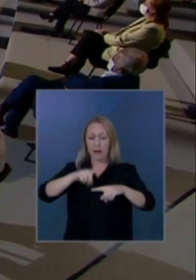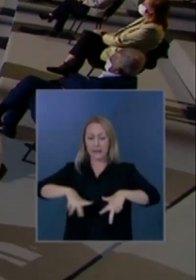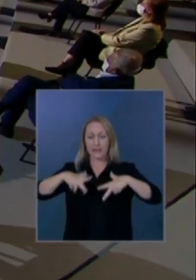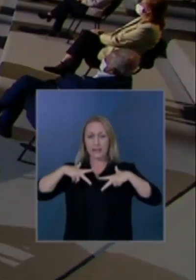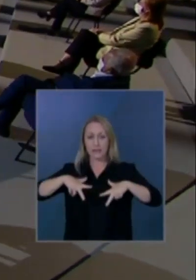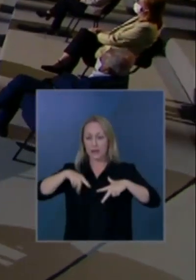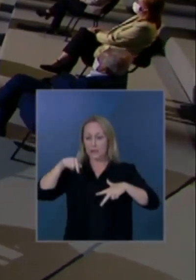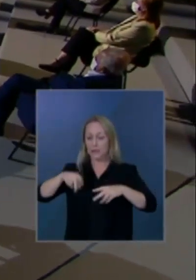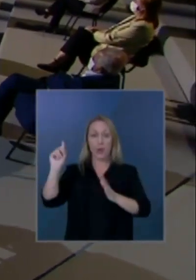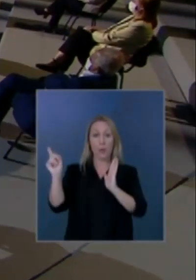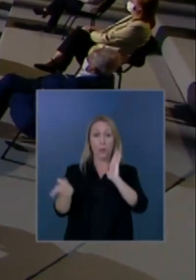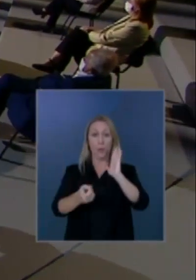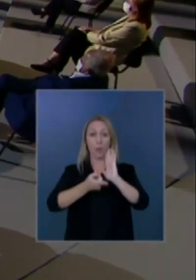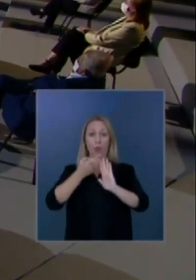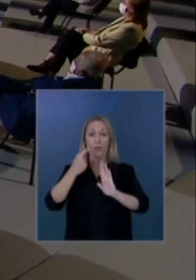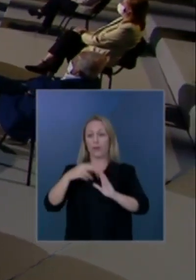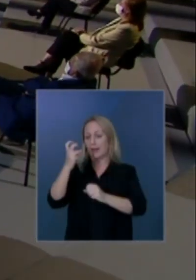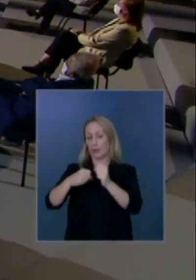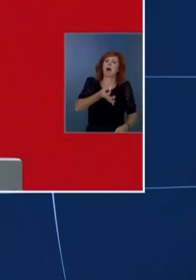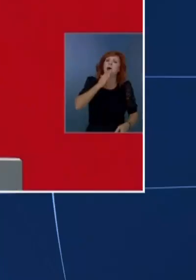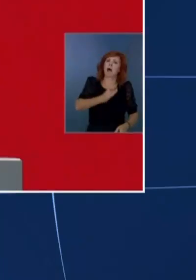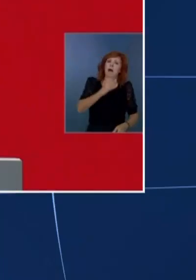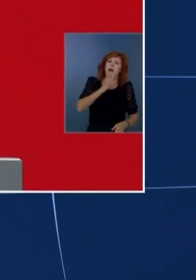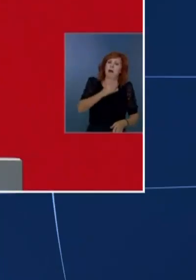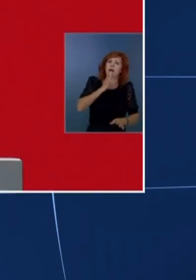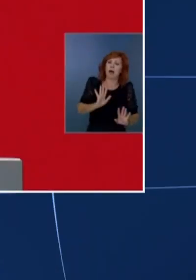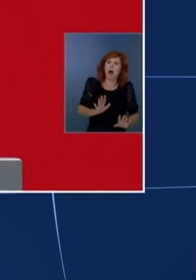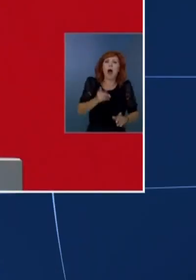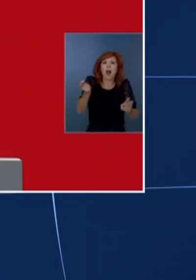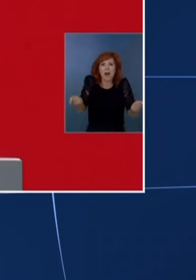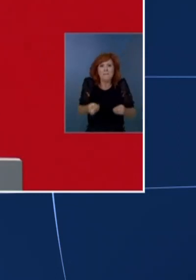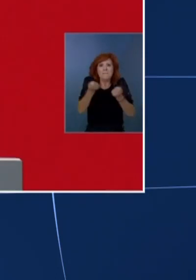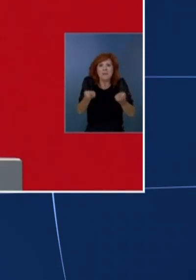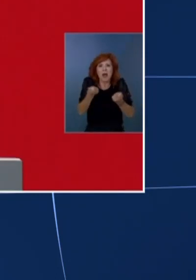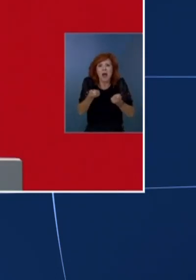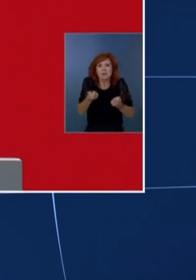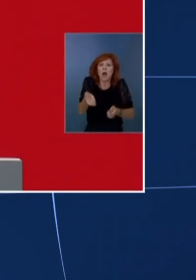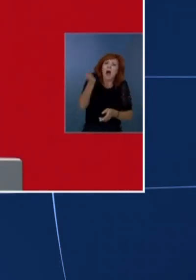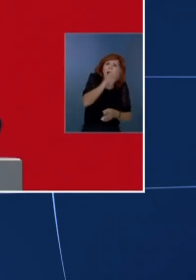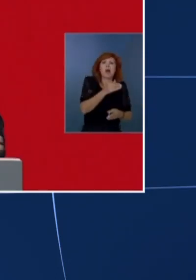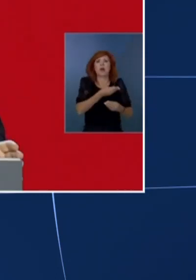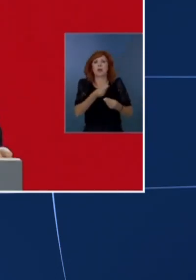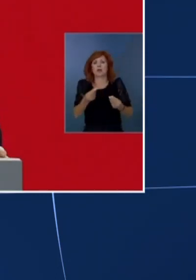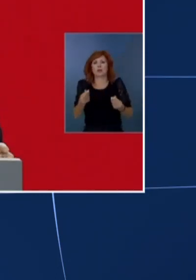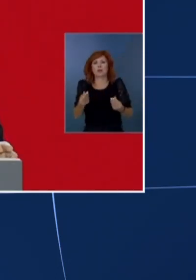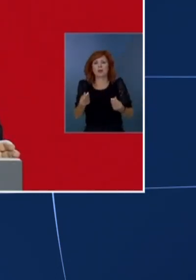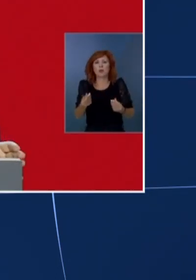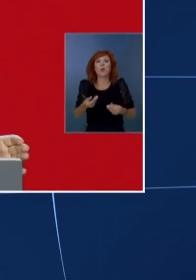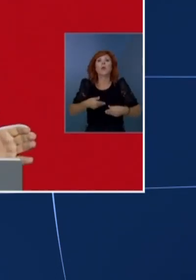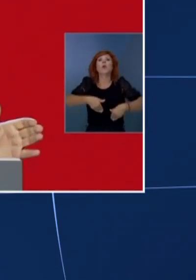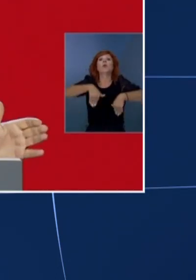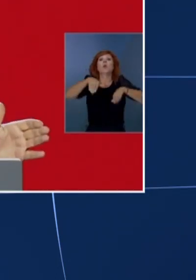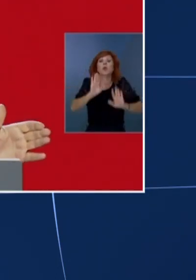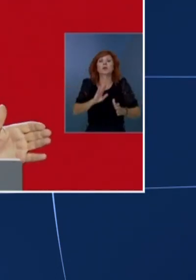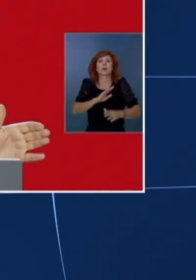κυβερνήσεις τουλάχιστον τα τελευταία 20 χρόνια. Αυτά λοιπόν είπε πριν από λίγο ο αρχηγός της αξιωματικής αντιπολίτευσης. Όπως